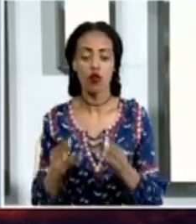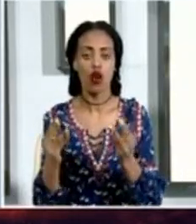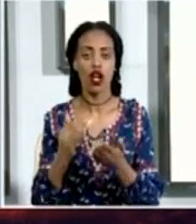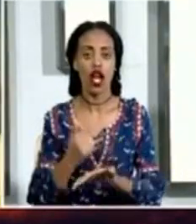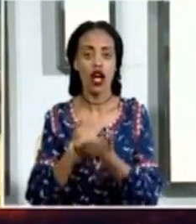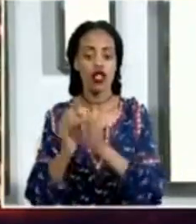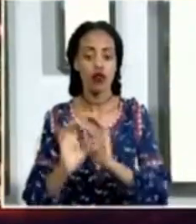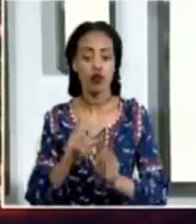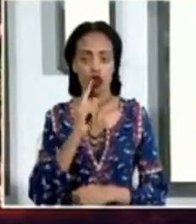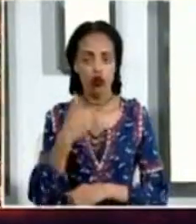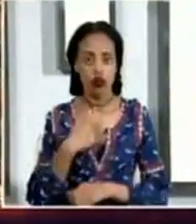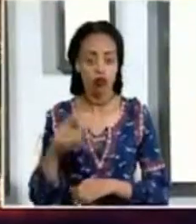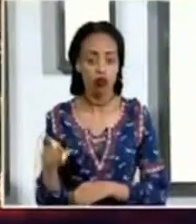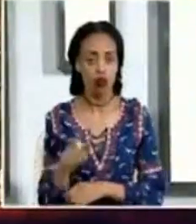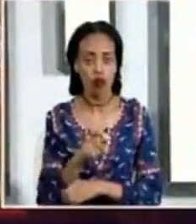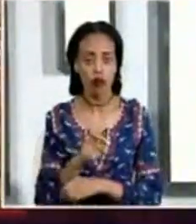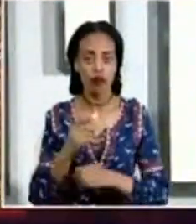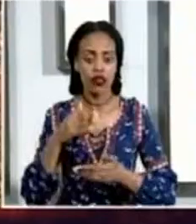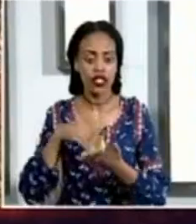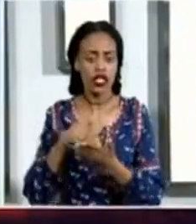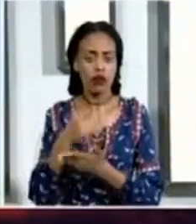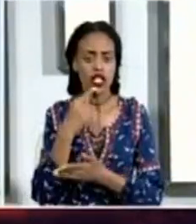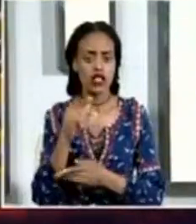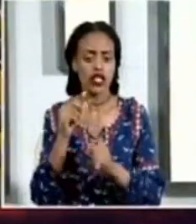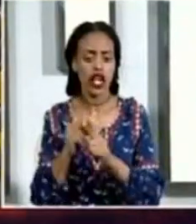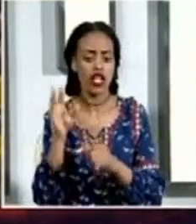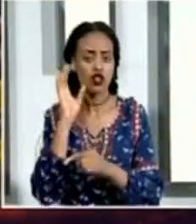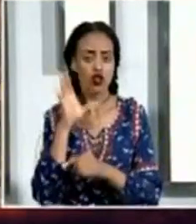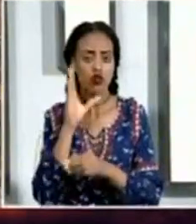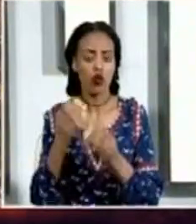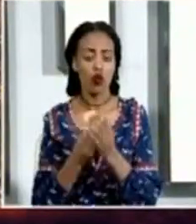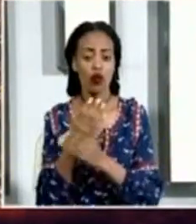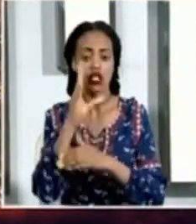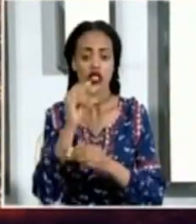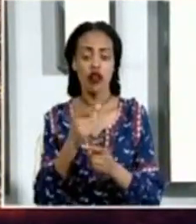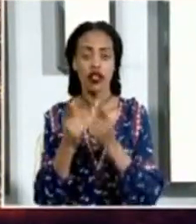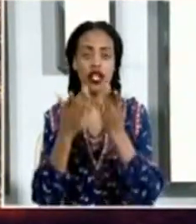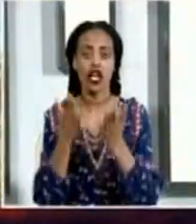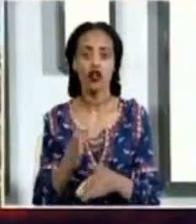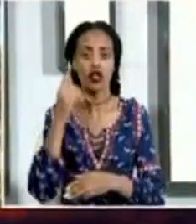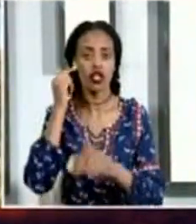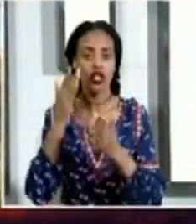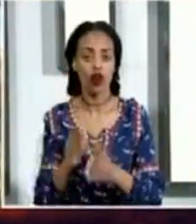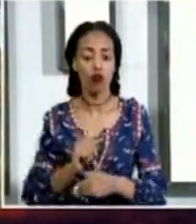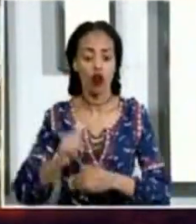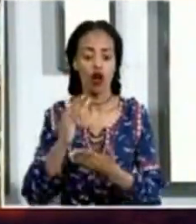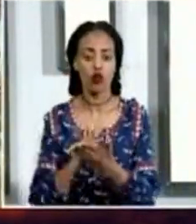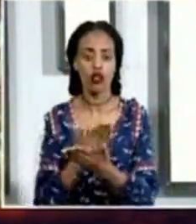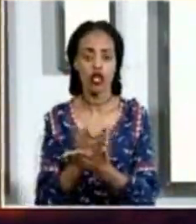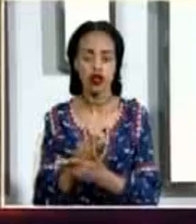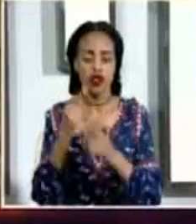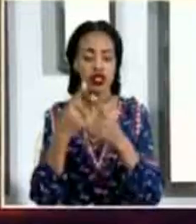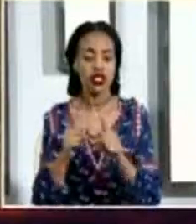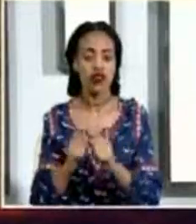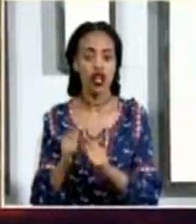ኣብ ምግባር እዩ ዘሎ። ብምዃኑ ረብሪብና ዝብል ቃል ዘየስምዑ ልምዓታዊ ሰብ ሃፍትን ነጋዶ ትግራይናን ብናይ ባዕሎም ተበ ግሶም